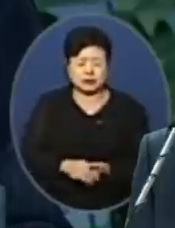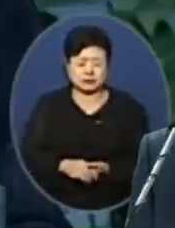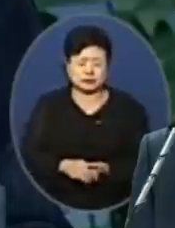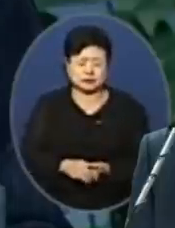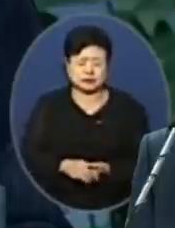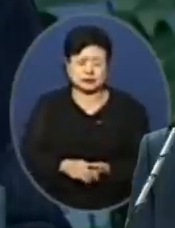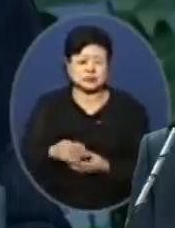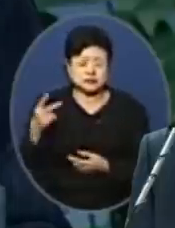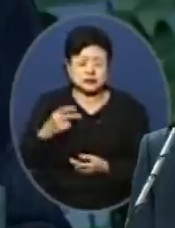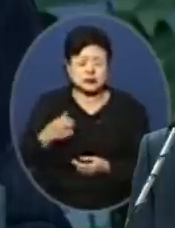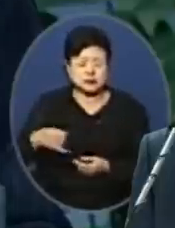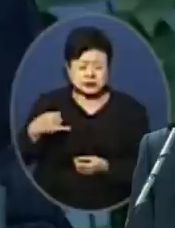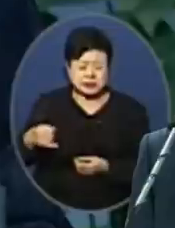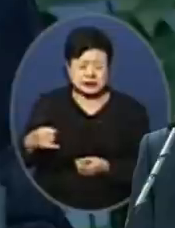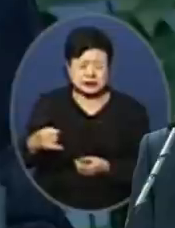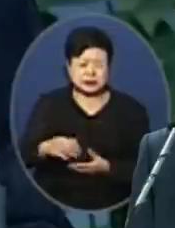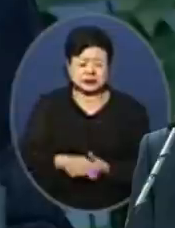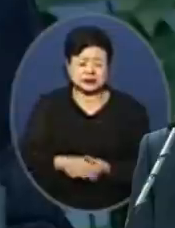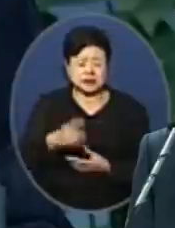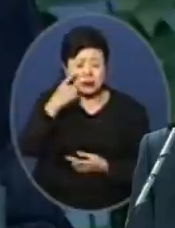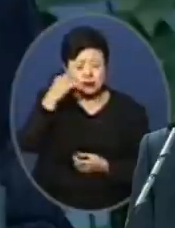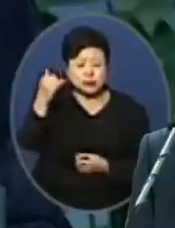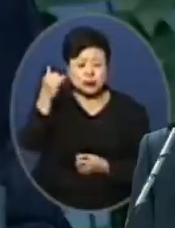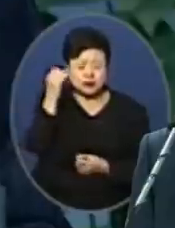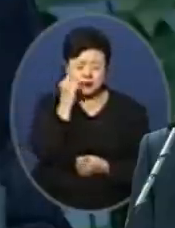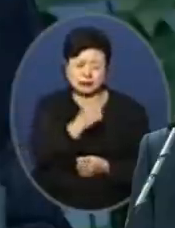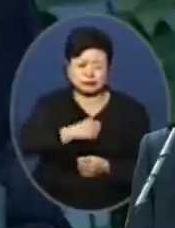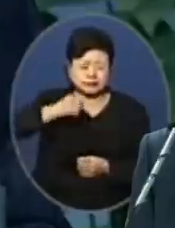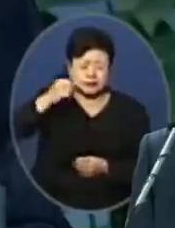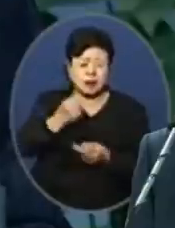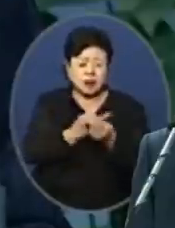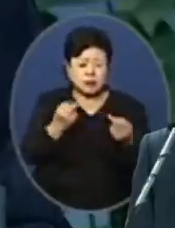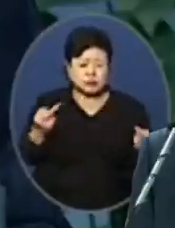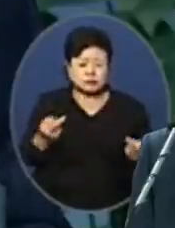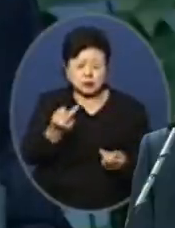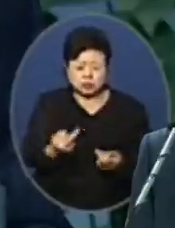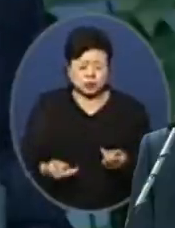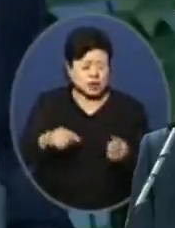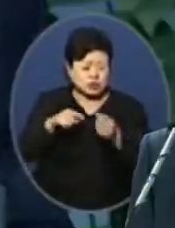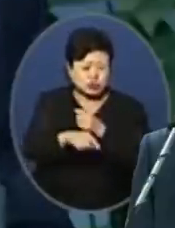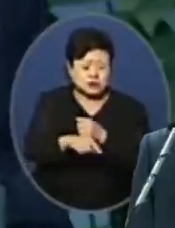찢고 싸우고 자식들이 형이 아우를 죽이는